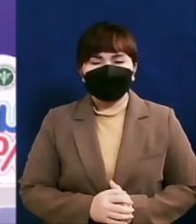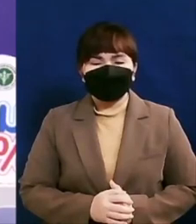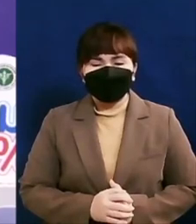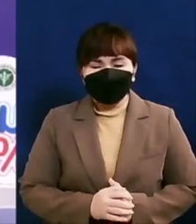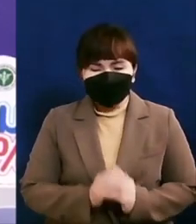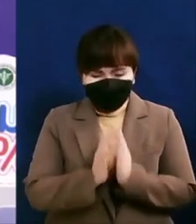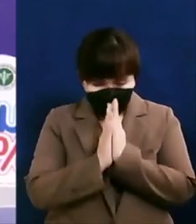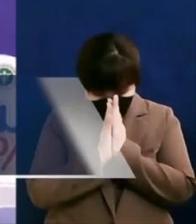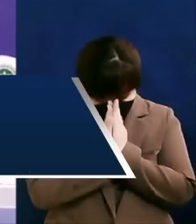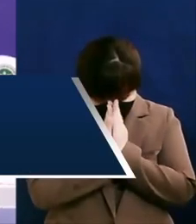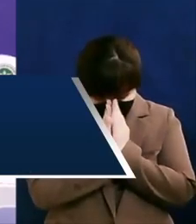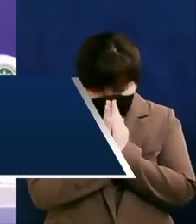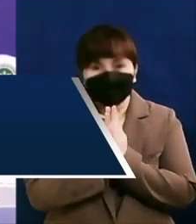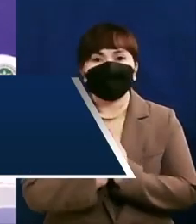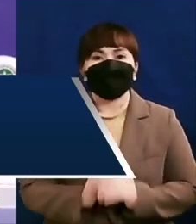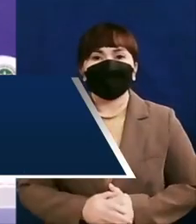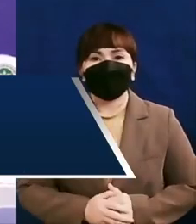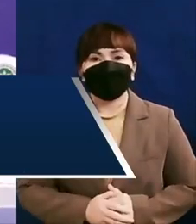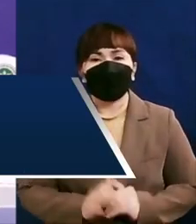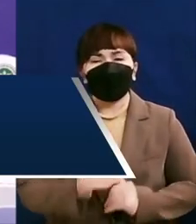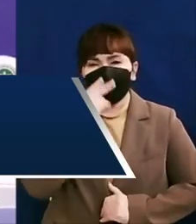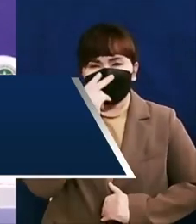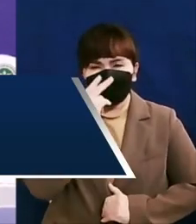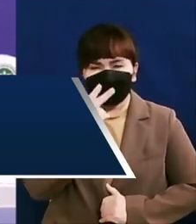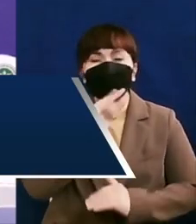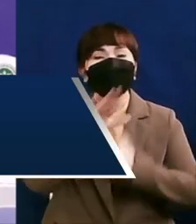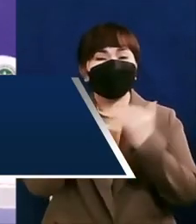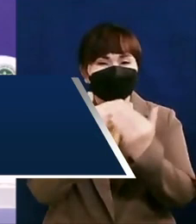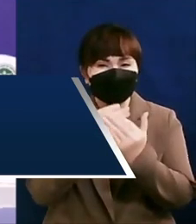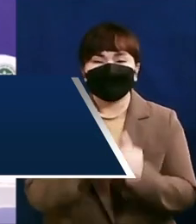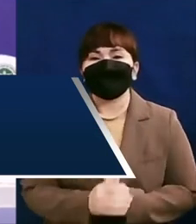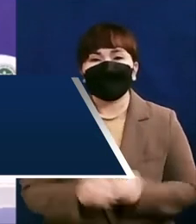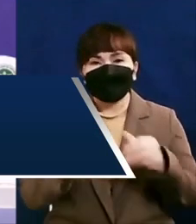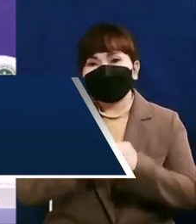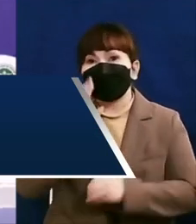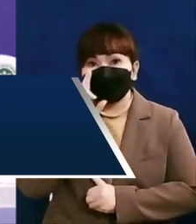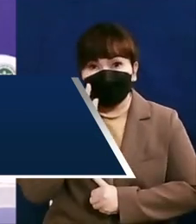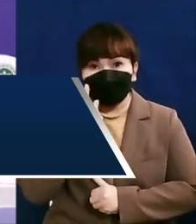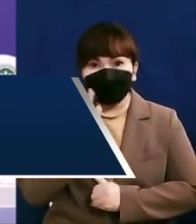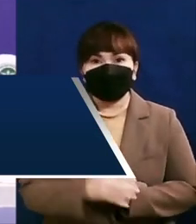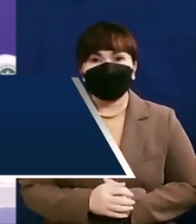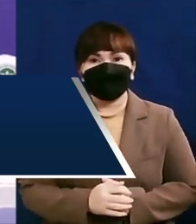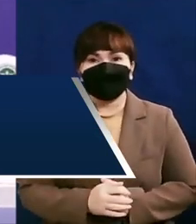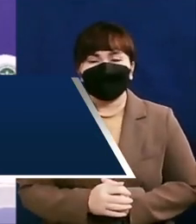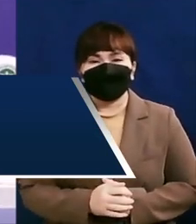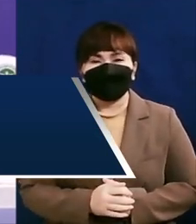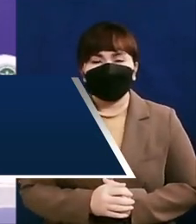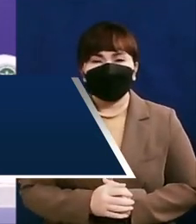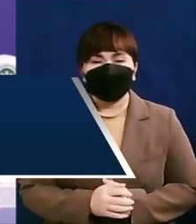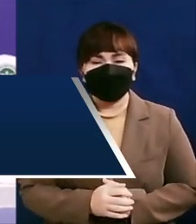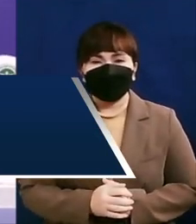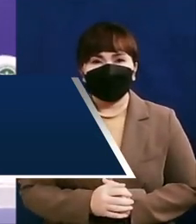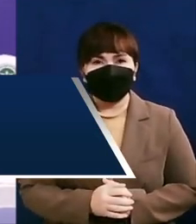ครับสวัสดีครับผู้ชมผู้ฟังนะครับแล้วก็สื่อมวลชนทุกท่านนะครับจากสถานการณ์ผู้ป่วยนะ